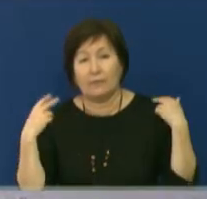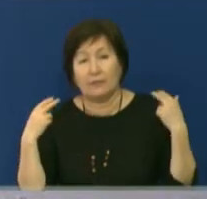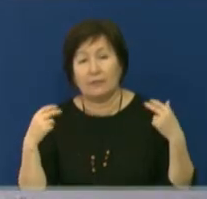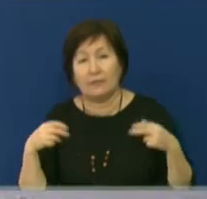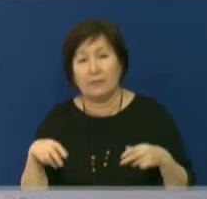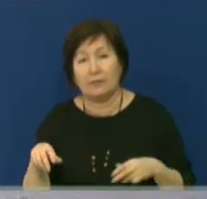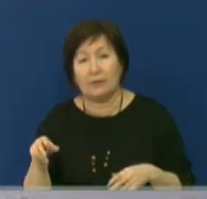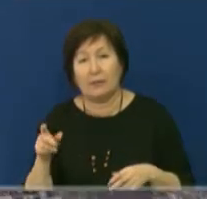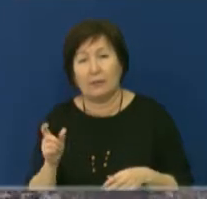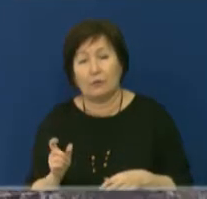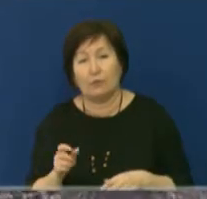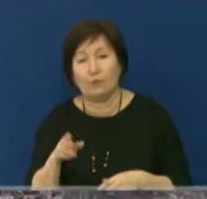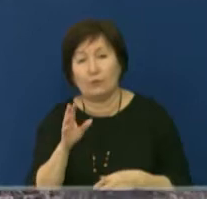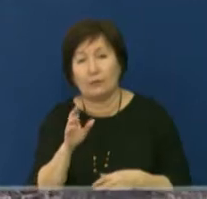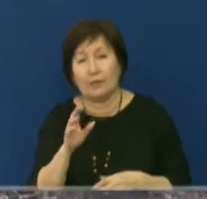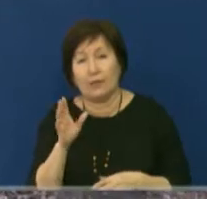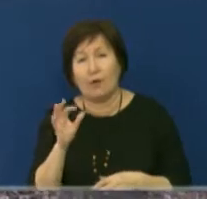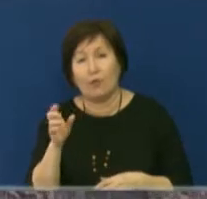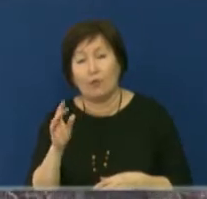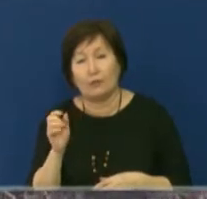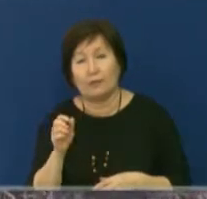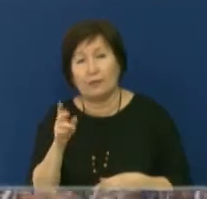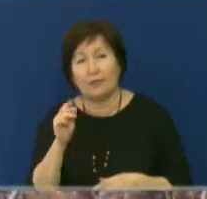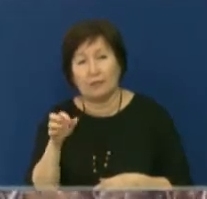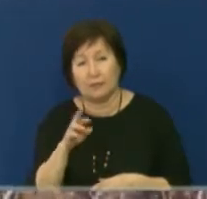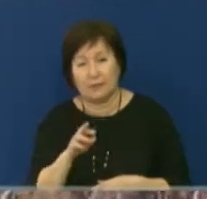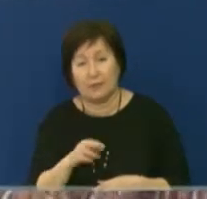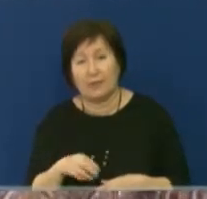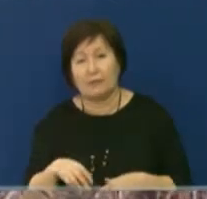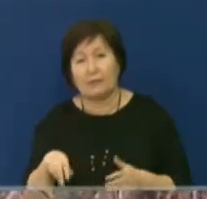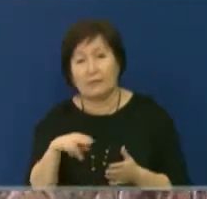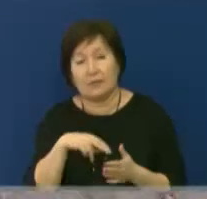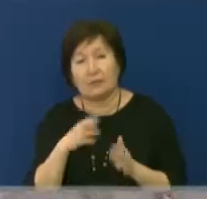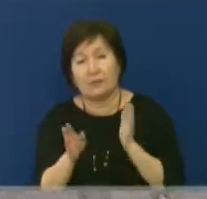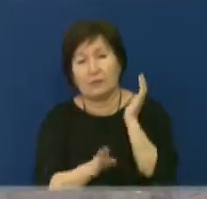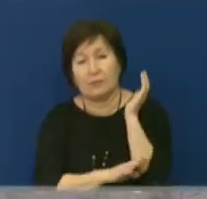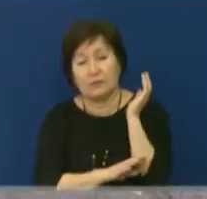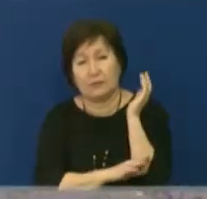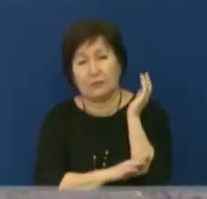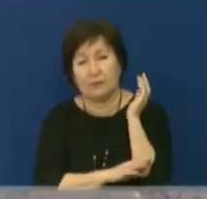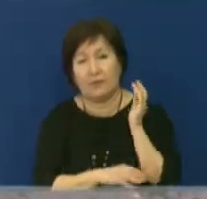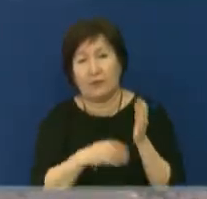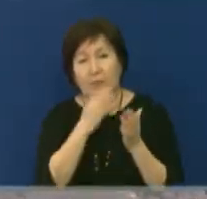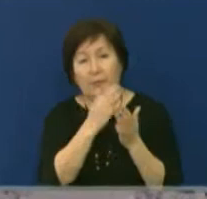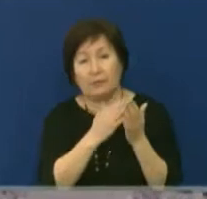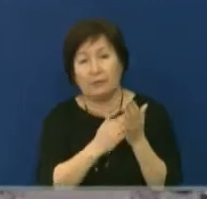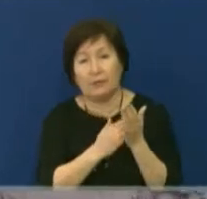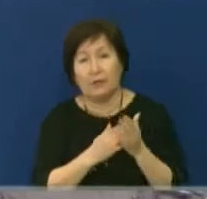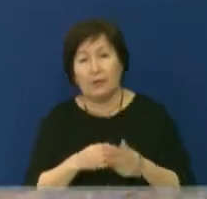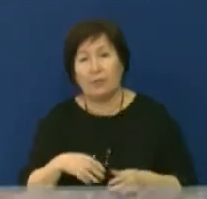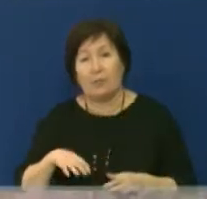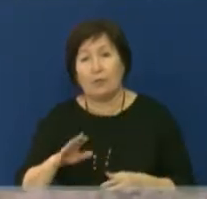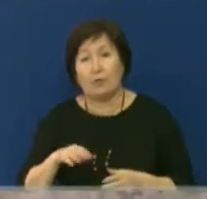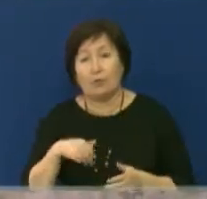и озеленения города Семей предусмотрено ежегодное высаживание 10 тысяч деревьев. В рамках данной акции по городу высажено